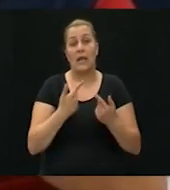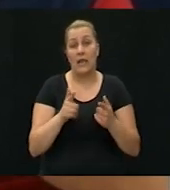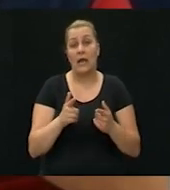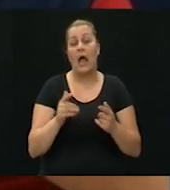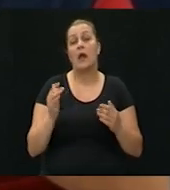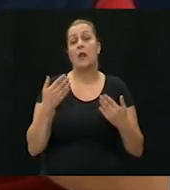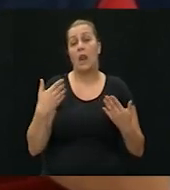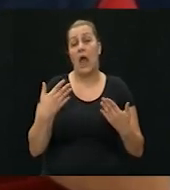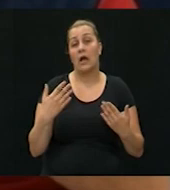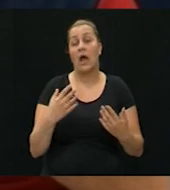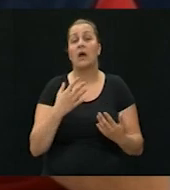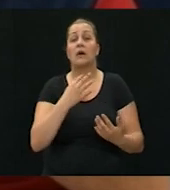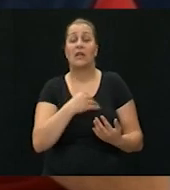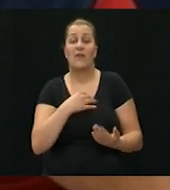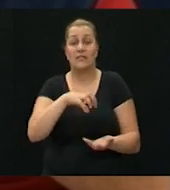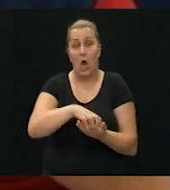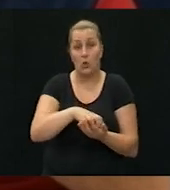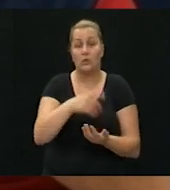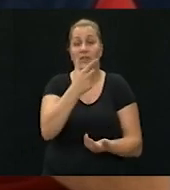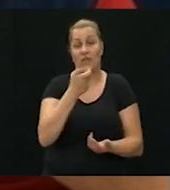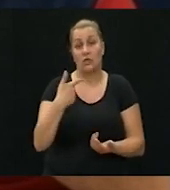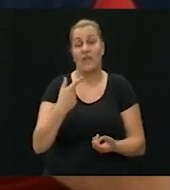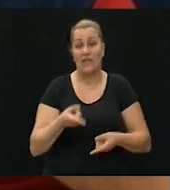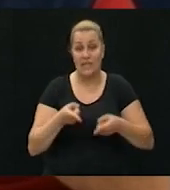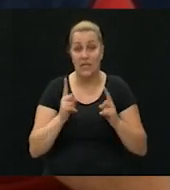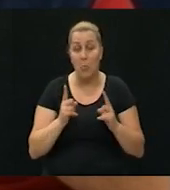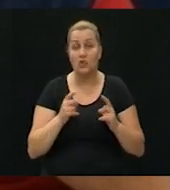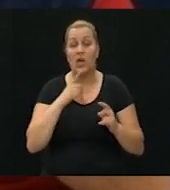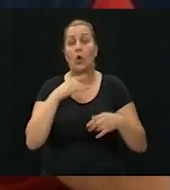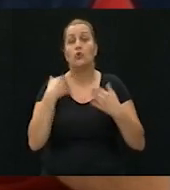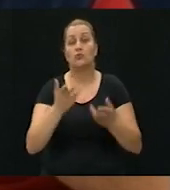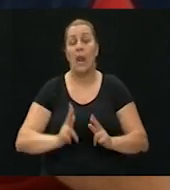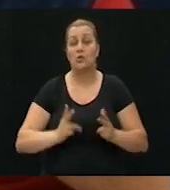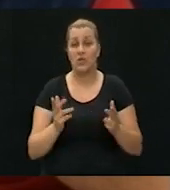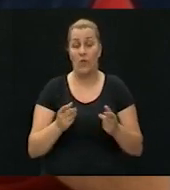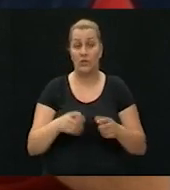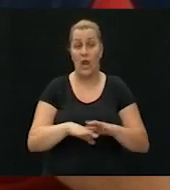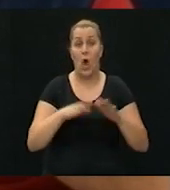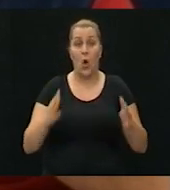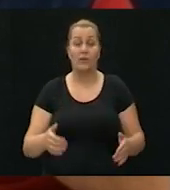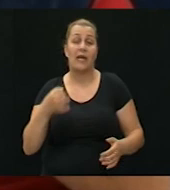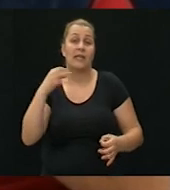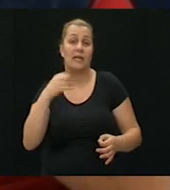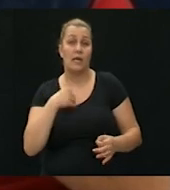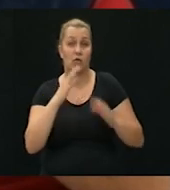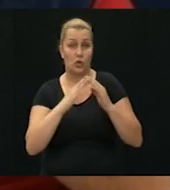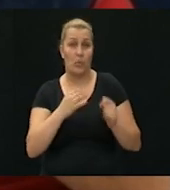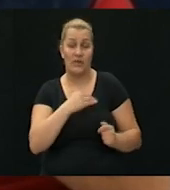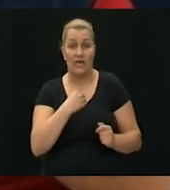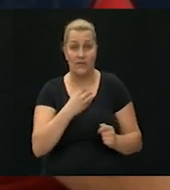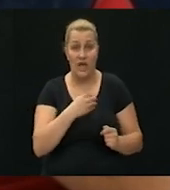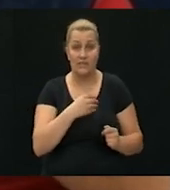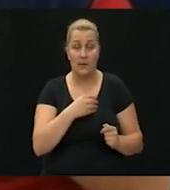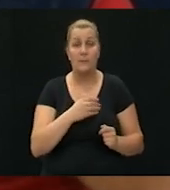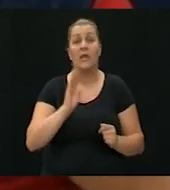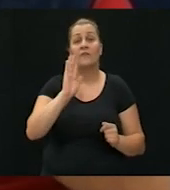neka je laka hrvatska gruda 220 Imoćana koji su položili život na oltar jedine na domovine